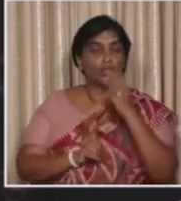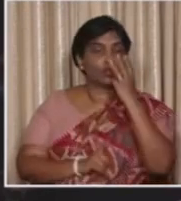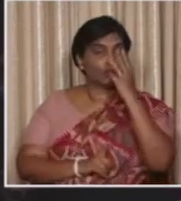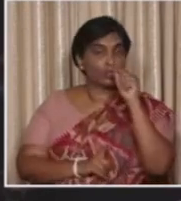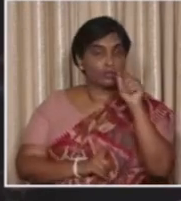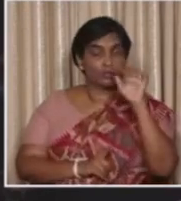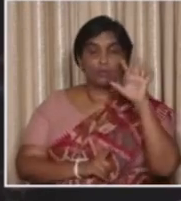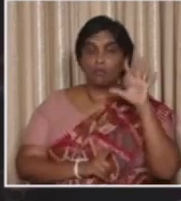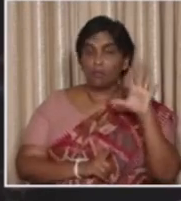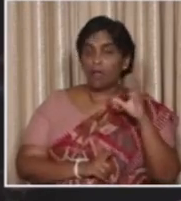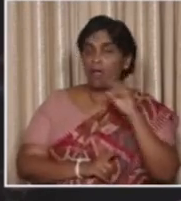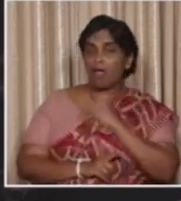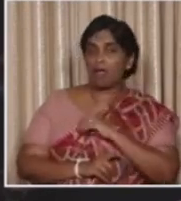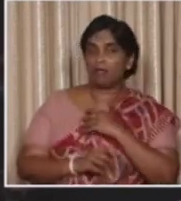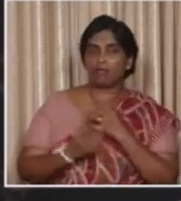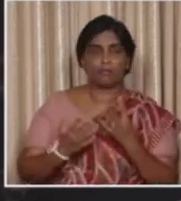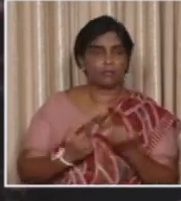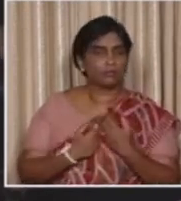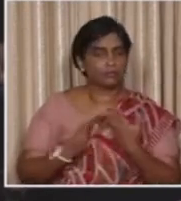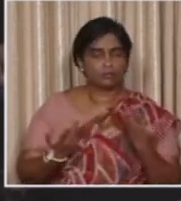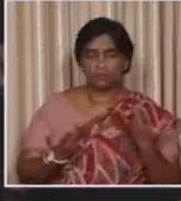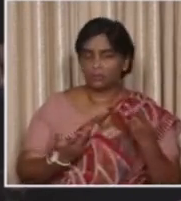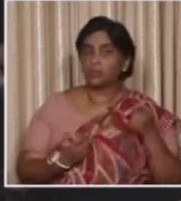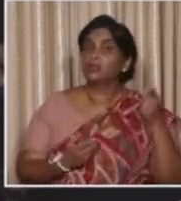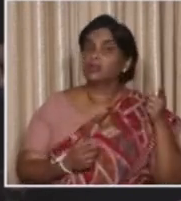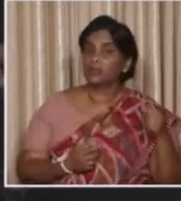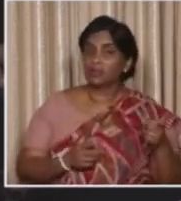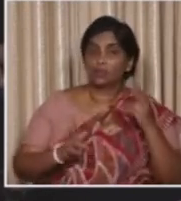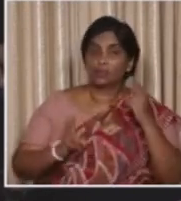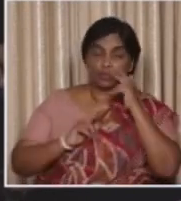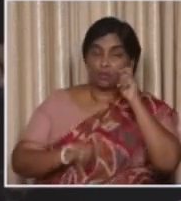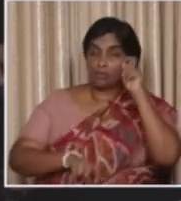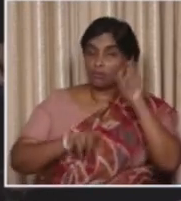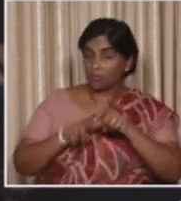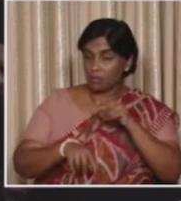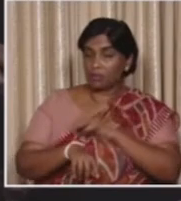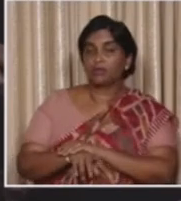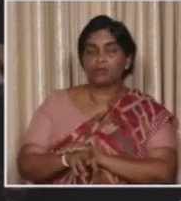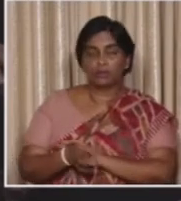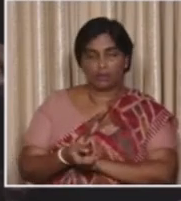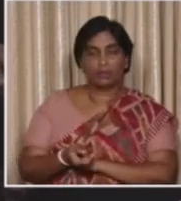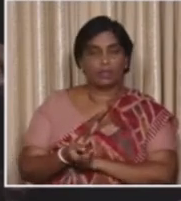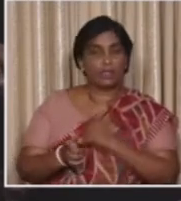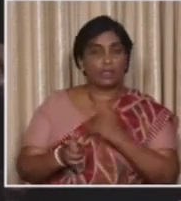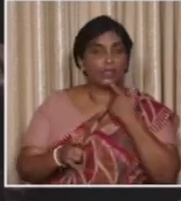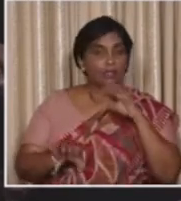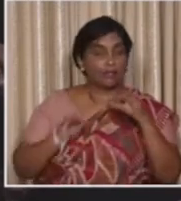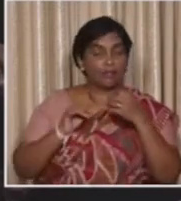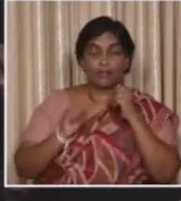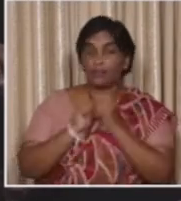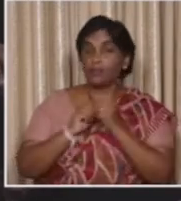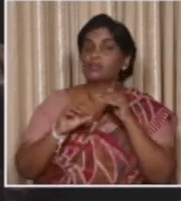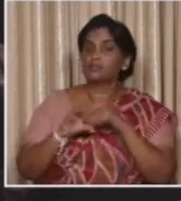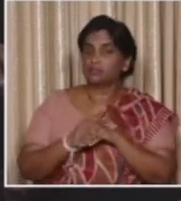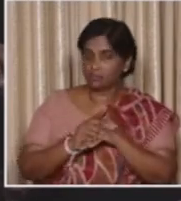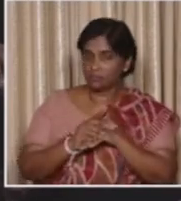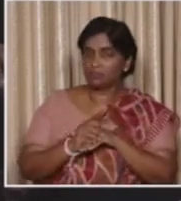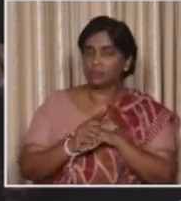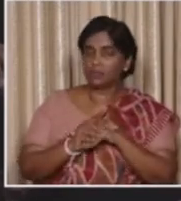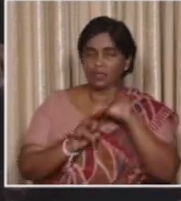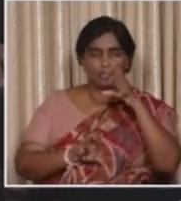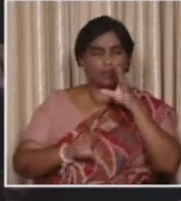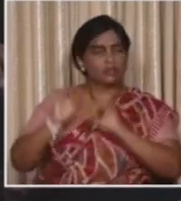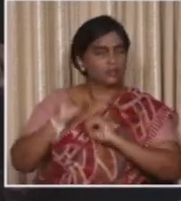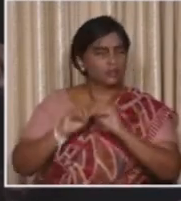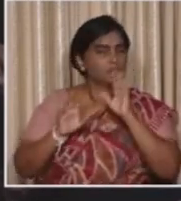3.5ක ආදායමවත් ලැබෙන්නේ නැහැ. ඒතුට කඳුකරේ දෙමළ ජනතාව, විශේෂයෙන් වතුවල වැඩ කරන කම්කරු ජනතාව